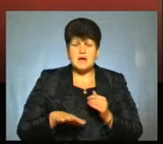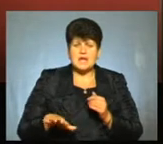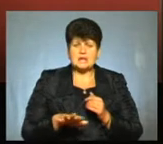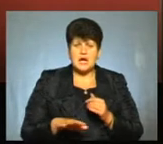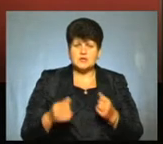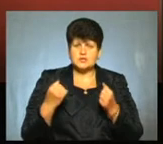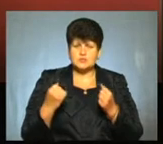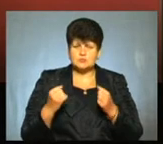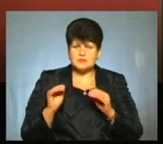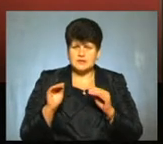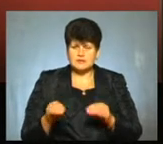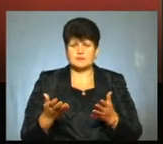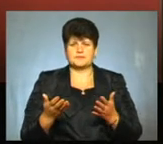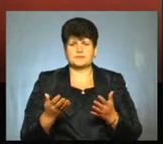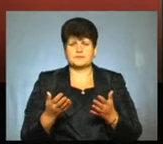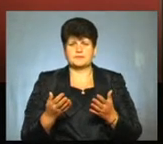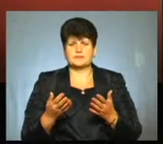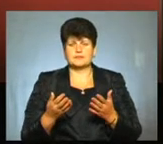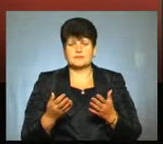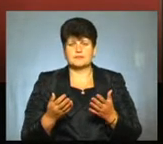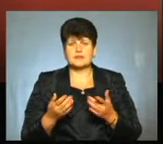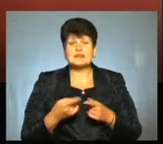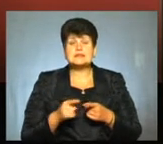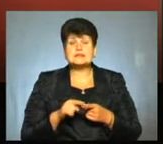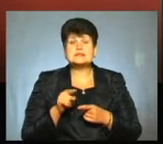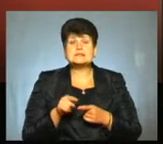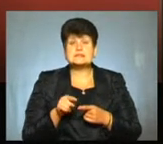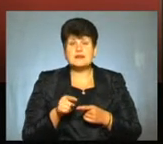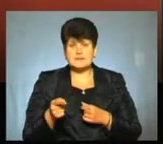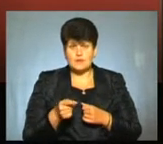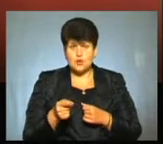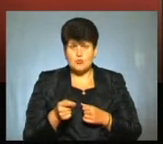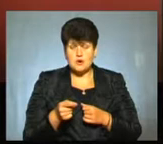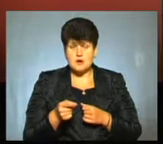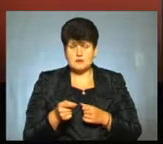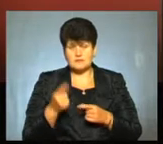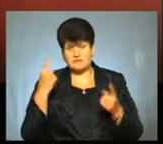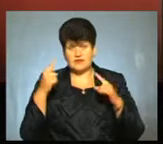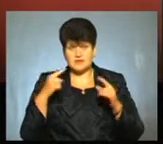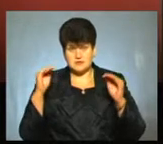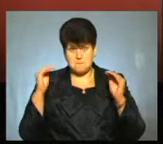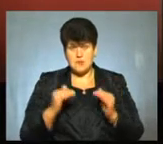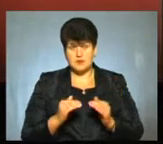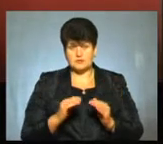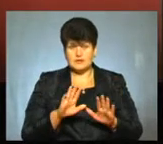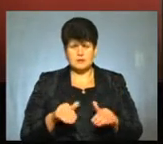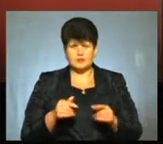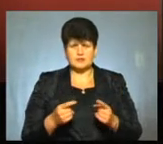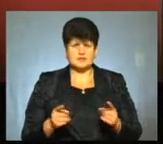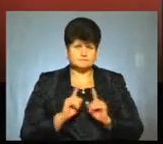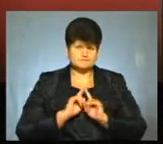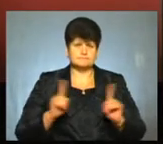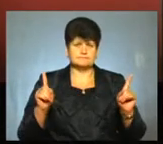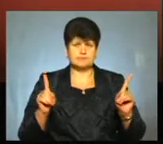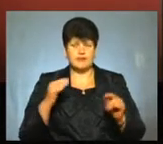якісь майданчики спортивні, дитячі і так далі. Це в тернополян фантазія падає, вони вже не подають якісь